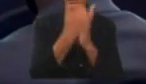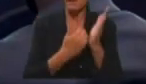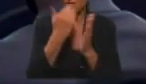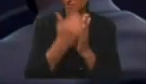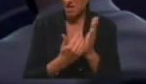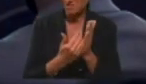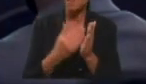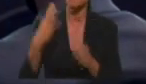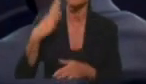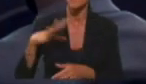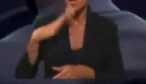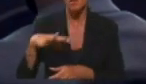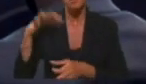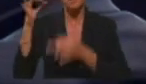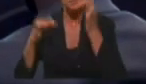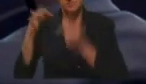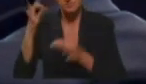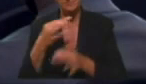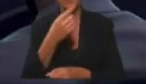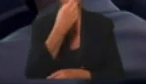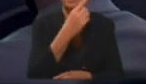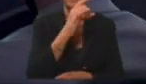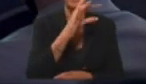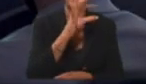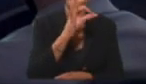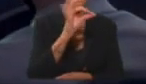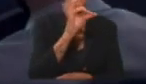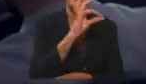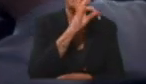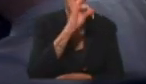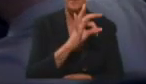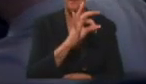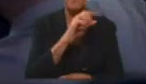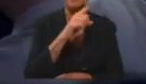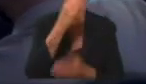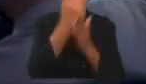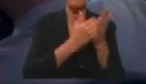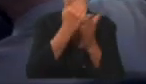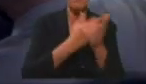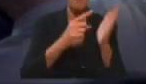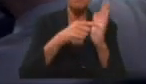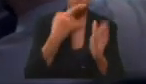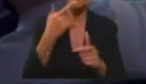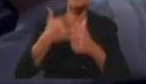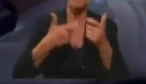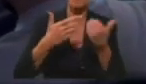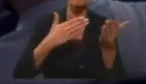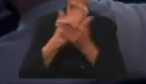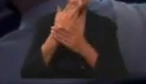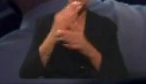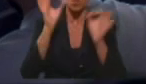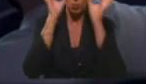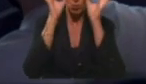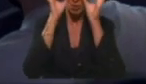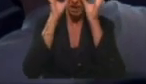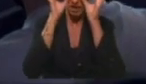warto rozważać. To jest GTFS, czyli standard pierwotnie opracowany przez Google, ale potem otworzony. No i z